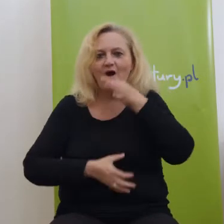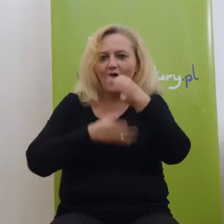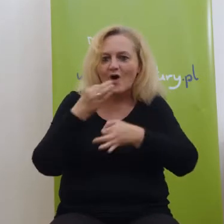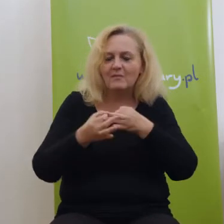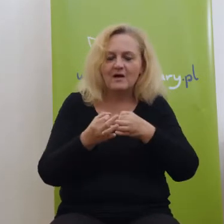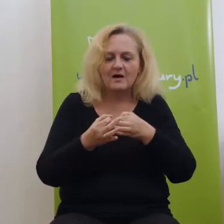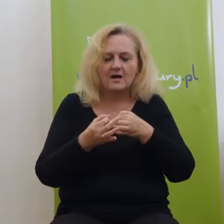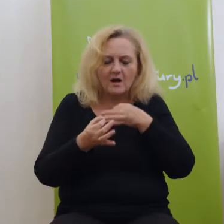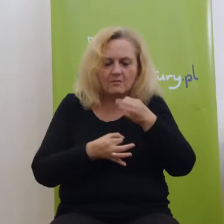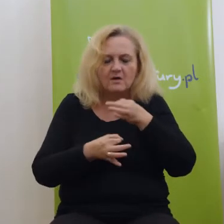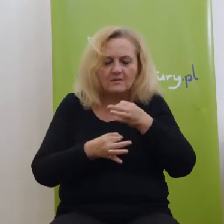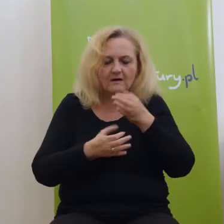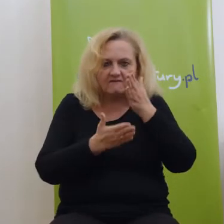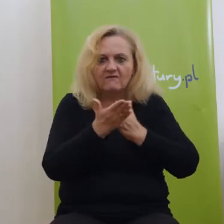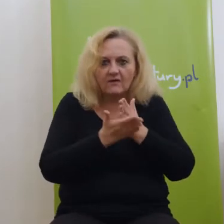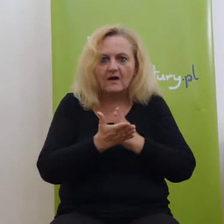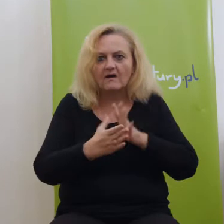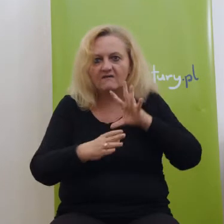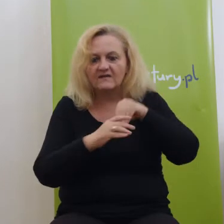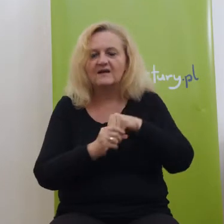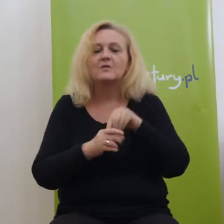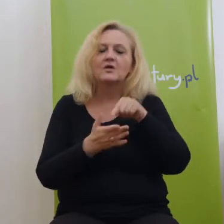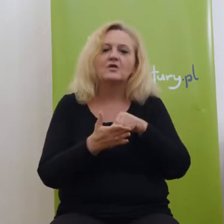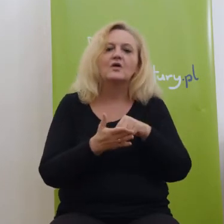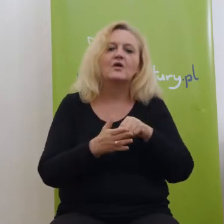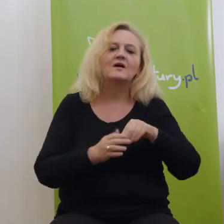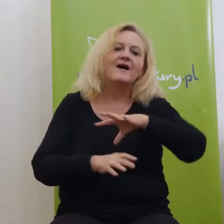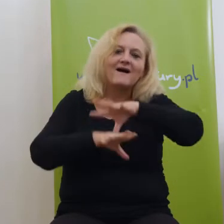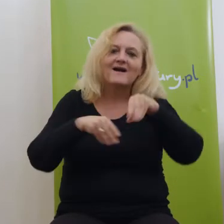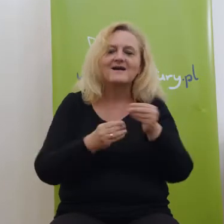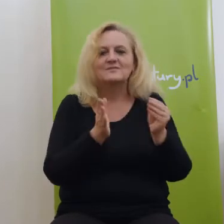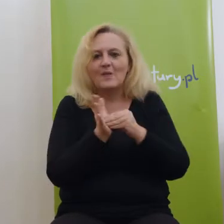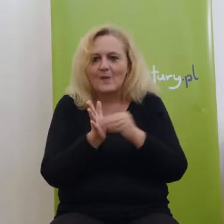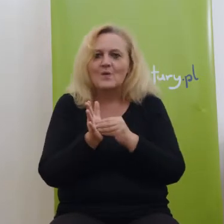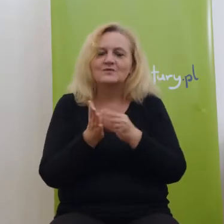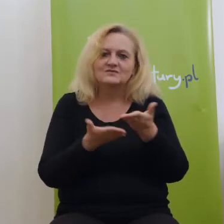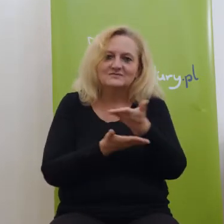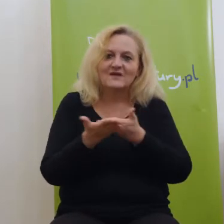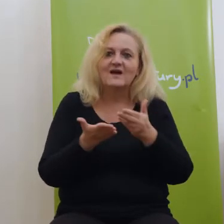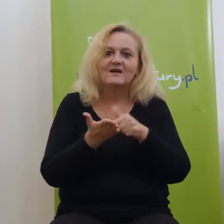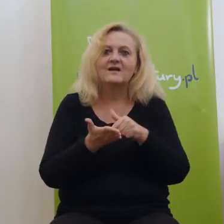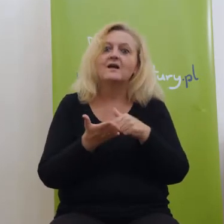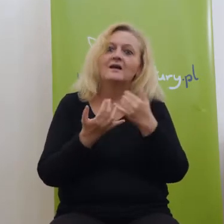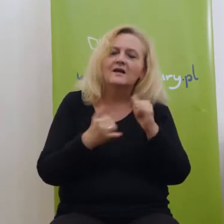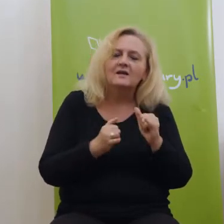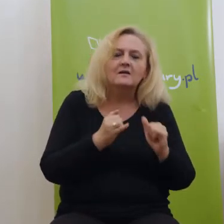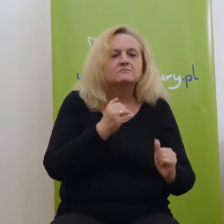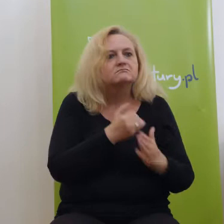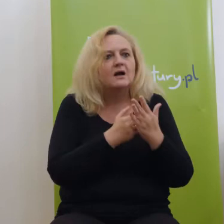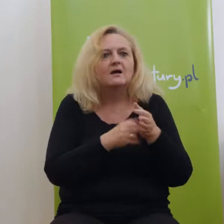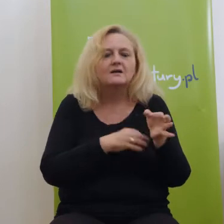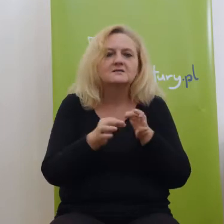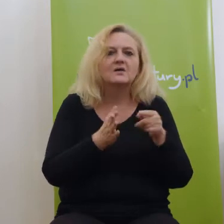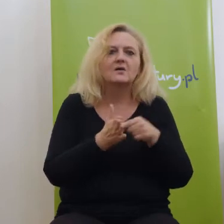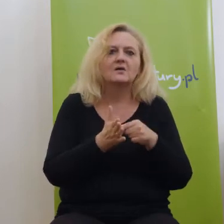w nie wierzymy. I dopiero na styku tych wspólnych doświadczeń, które potem okazują się zupełnie innymi historiami. Okazuje